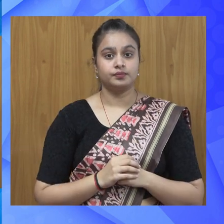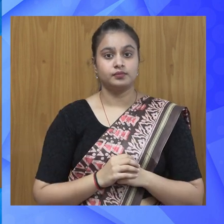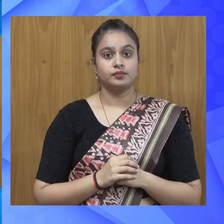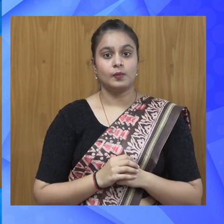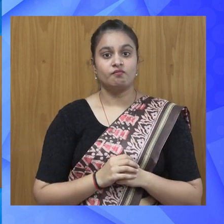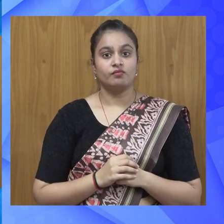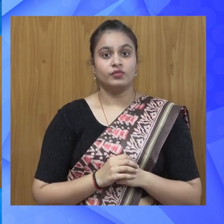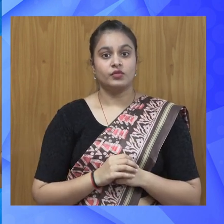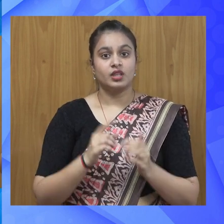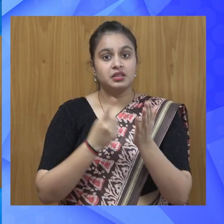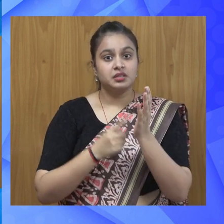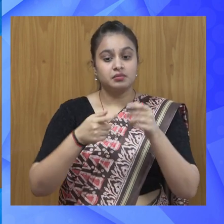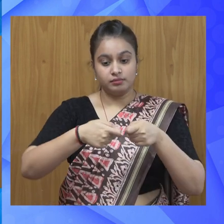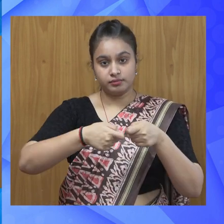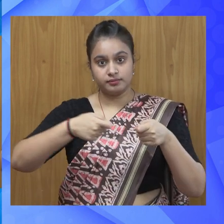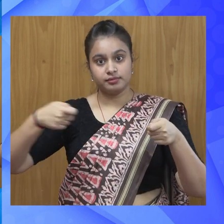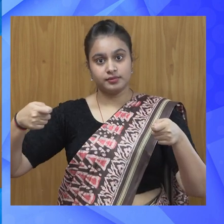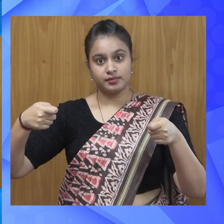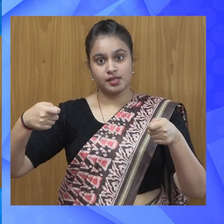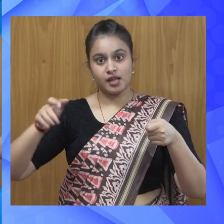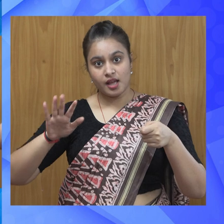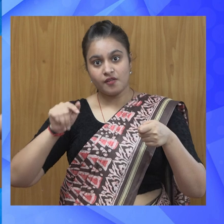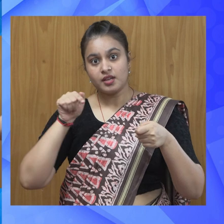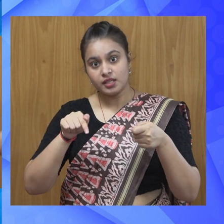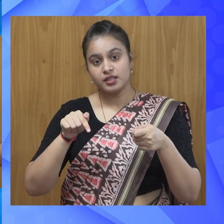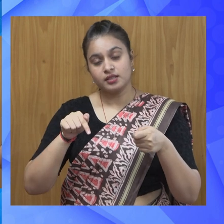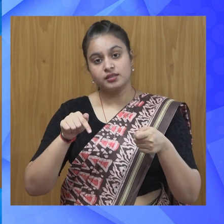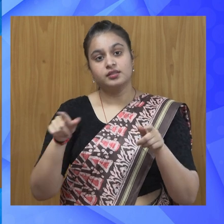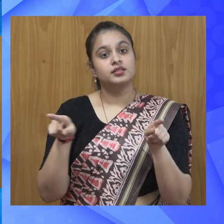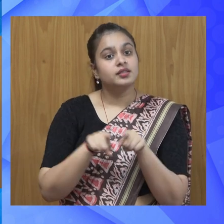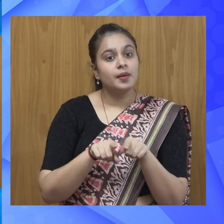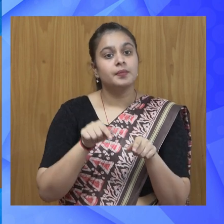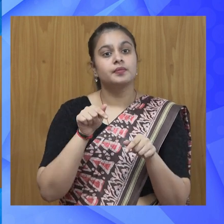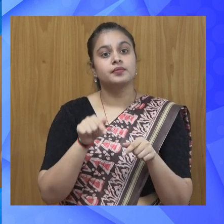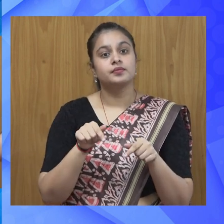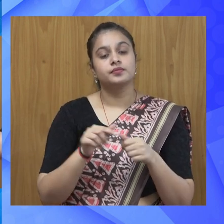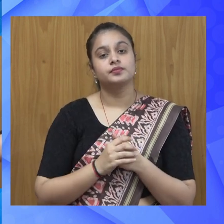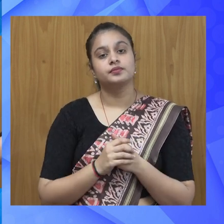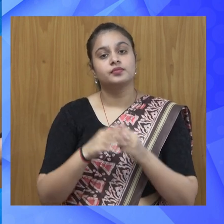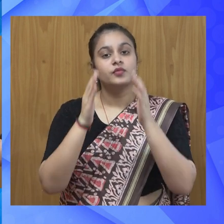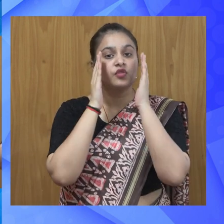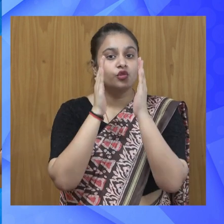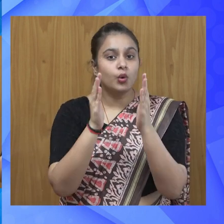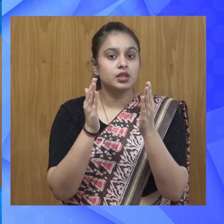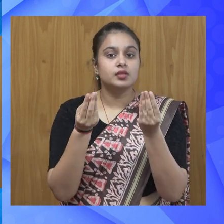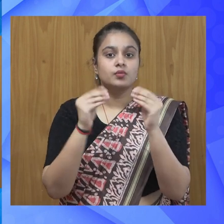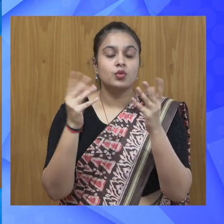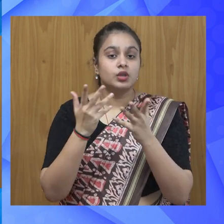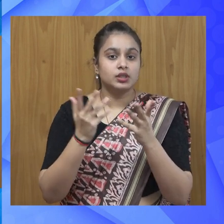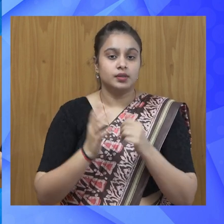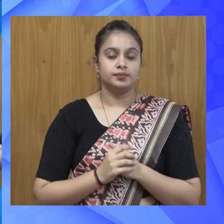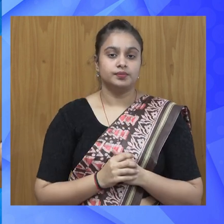बहुत ज्यादा हो जाए, स्ट्रेचिंग हो जाए, तो इसको हमारे को इसको जो है फोकस करना है और इसमें